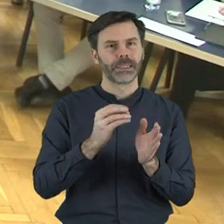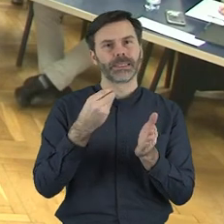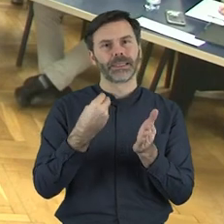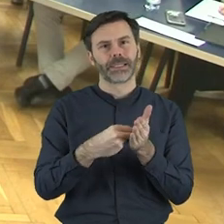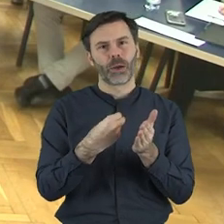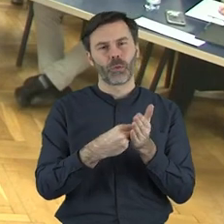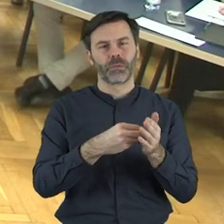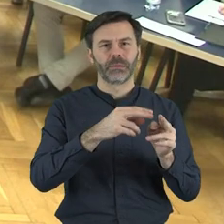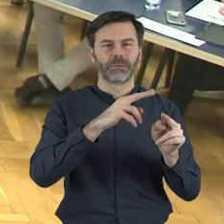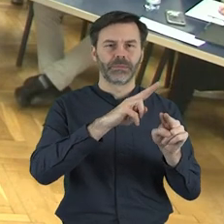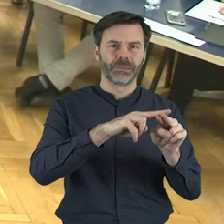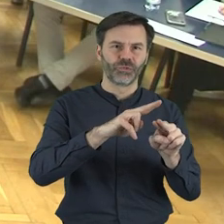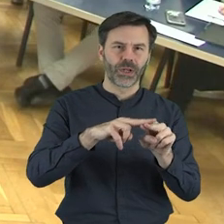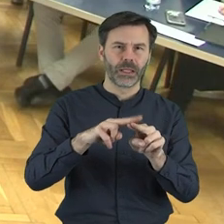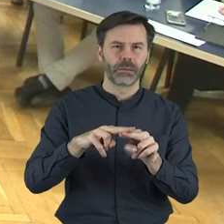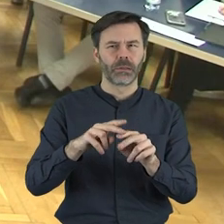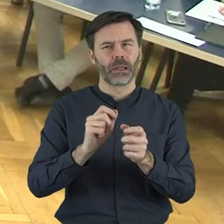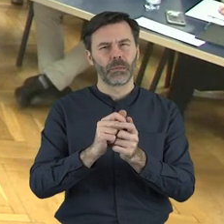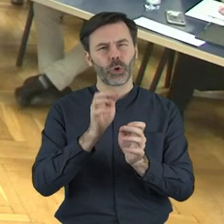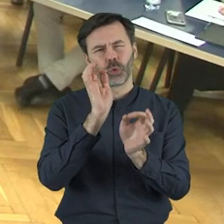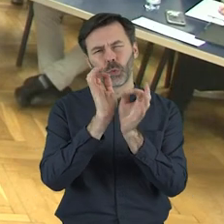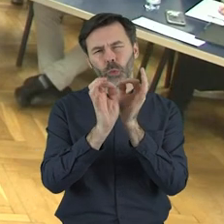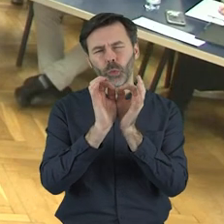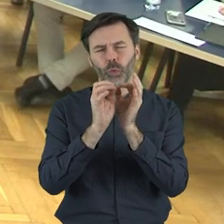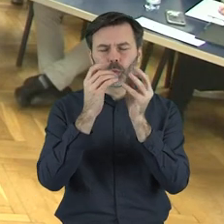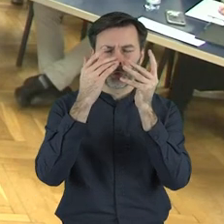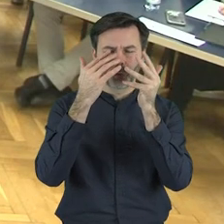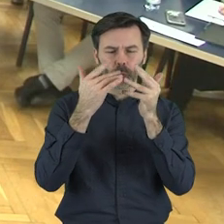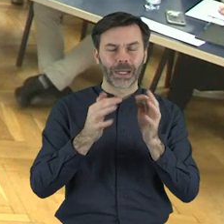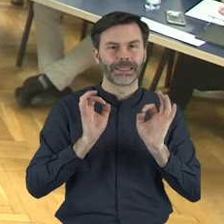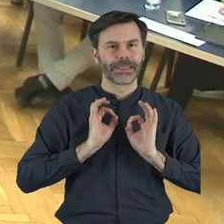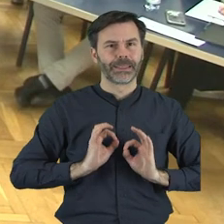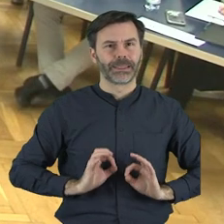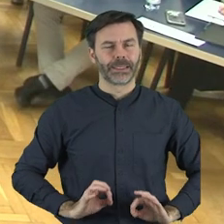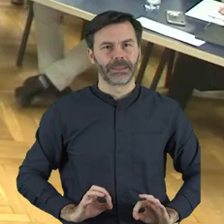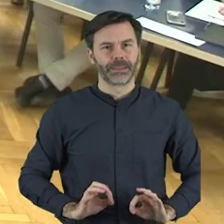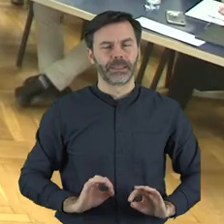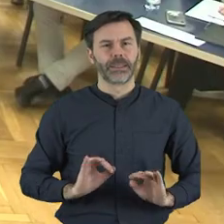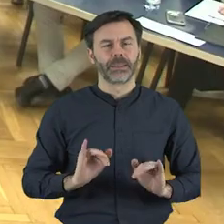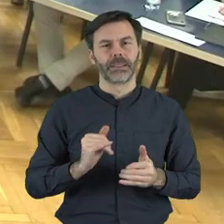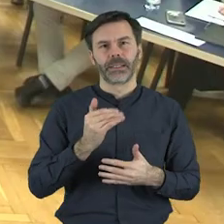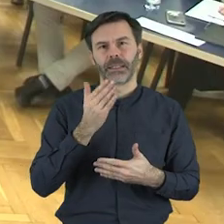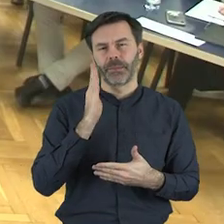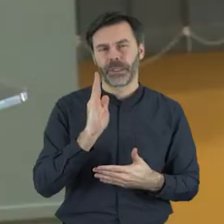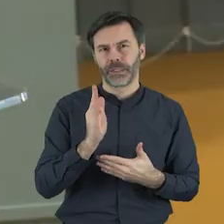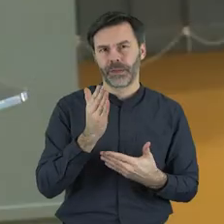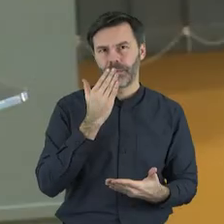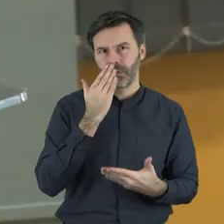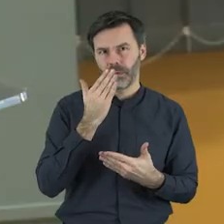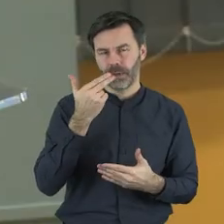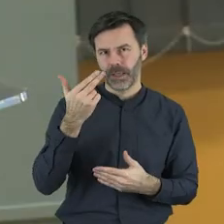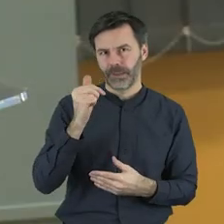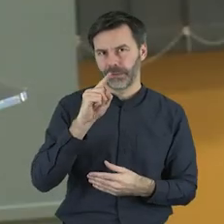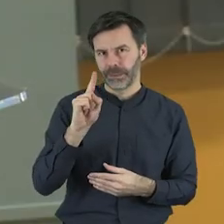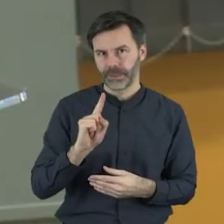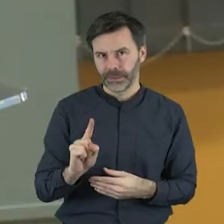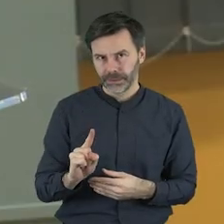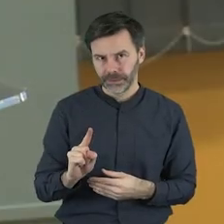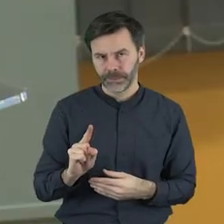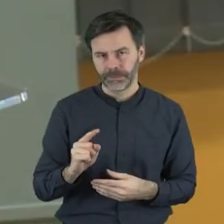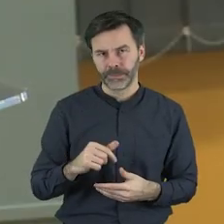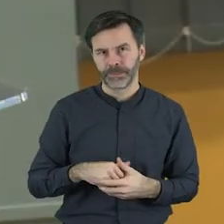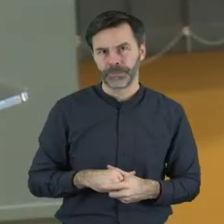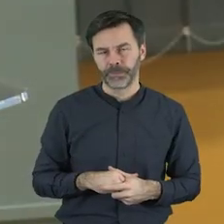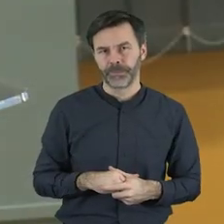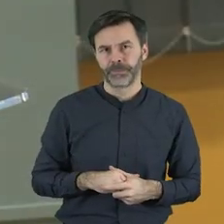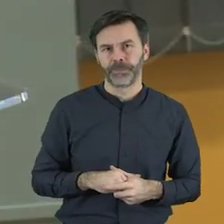przychody z ewentualnego kontraktu NFZ na tą działalność, czy